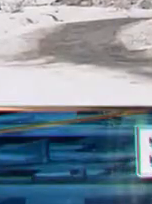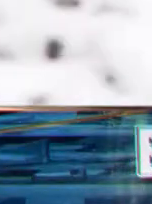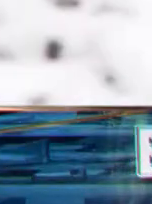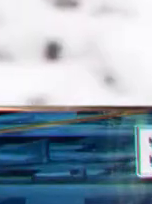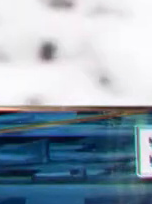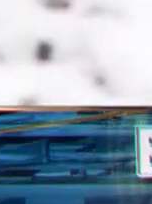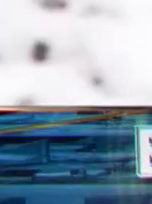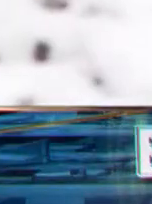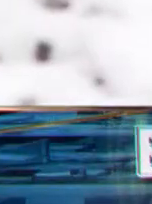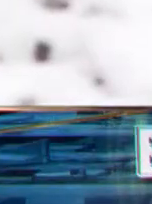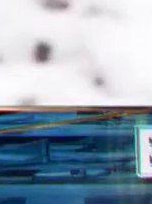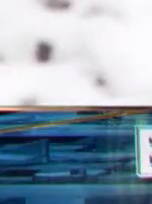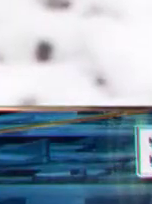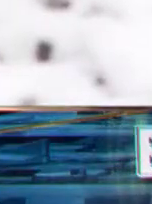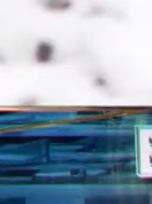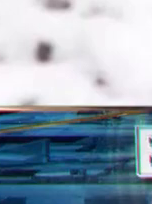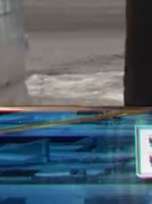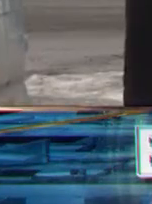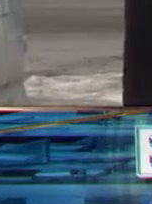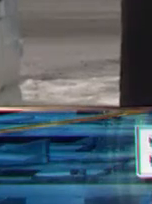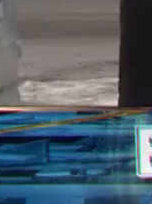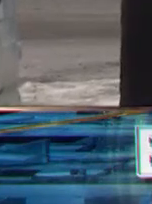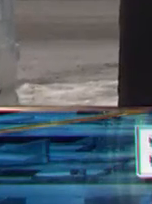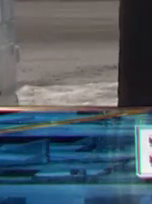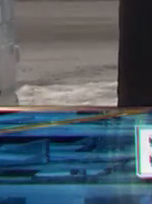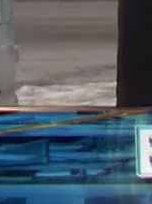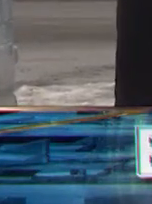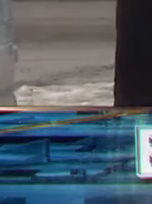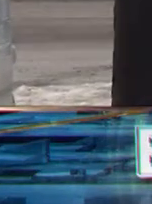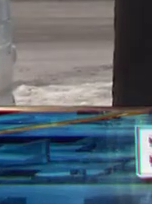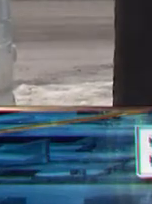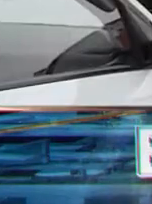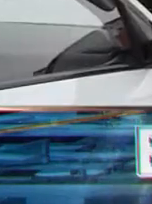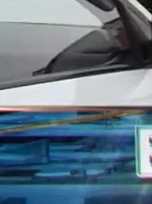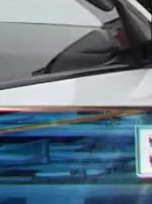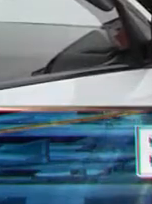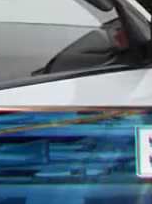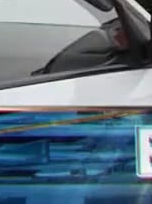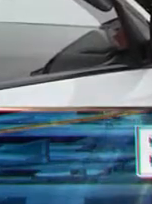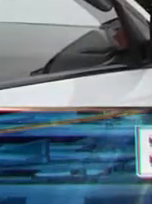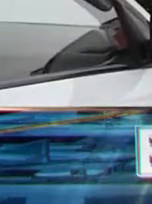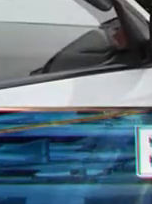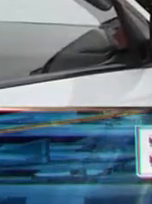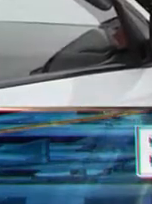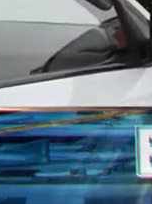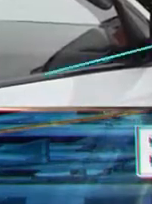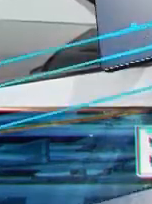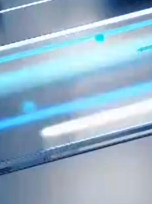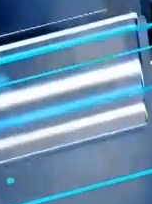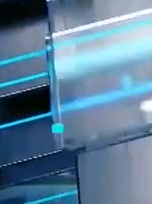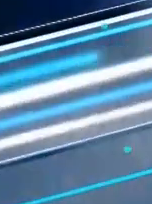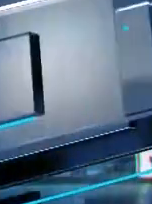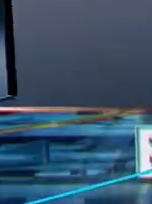Талдықорғандағы 6-шы шағын ауданы маңы заңсыз қар полигонына айналған, тұрғындар қоқыс аралас қар үйінділеріне қарсы.